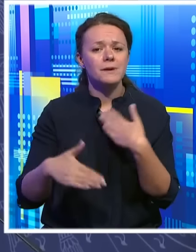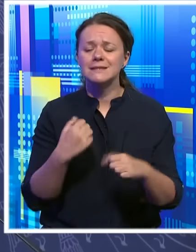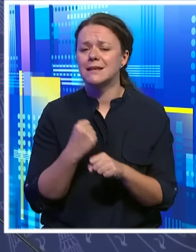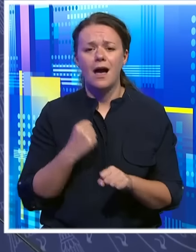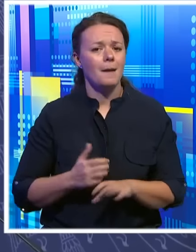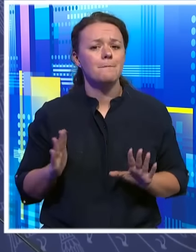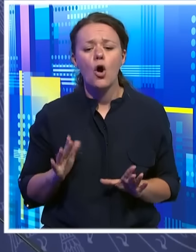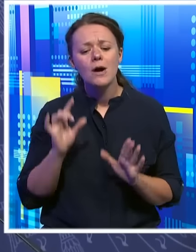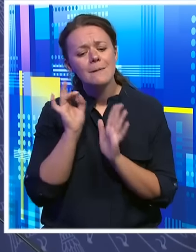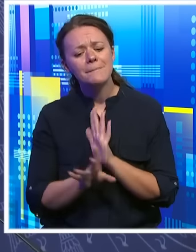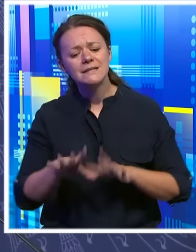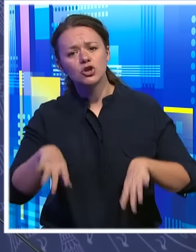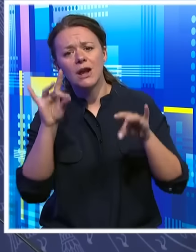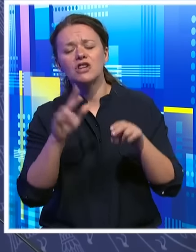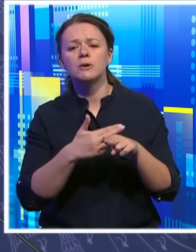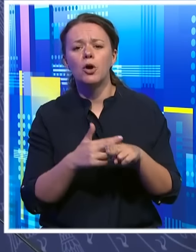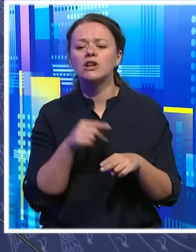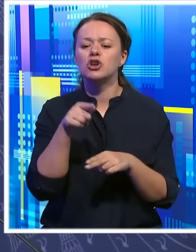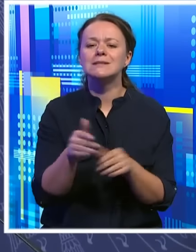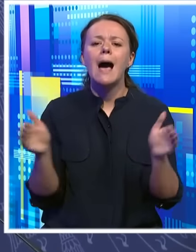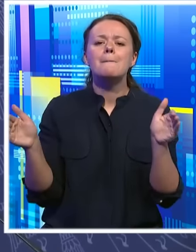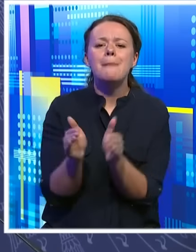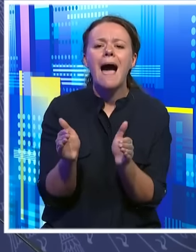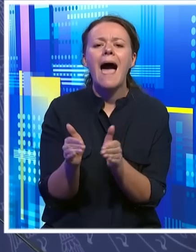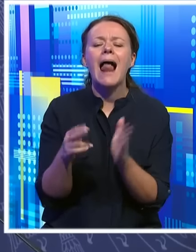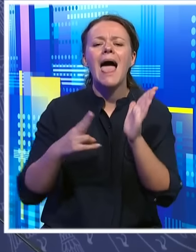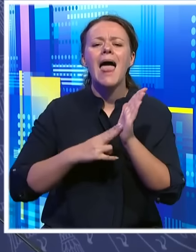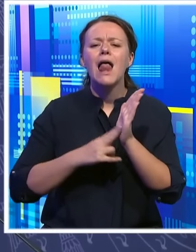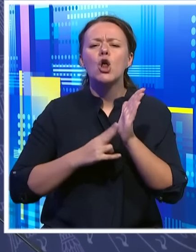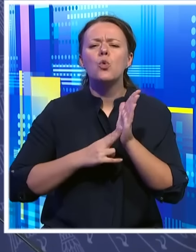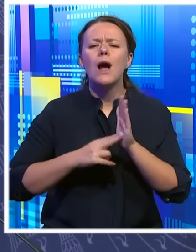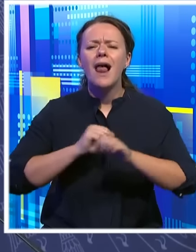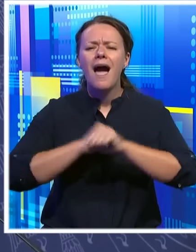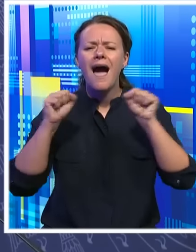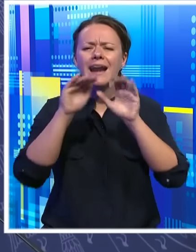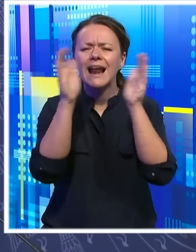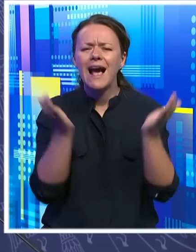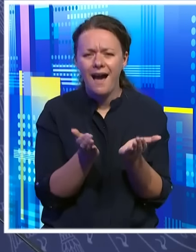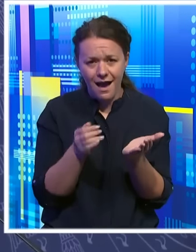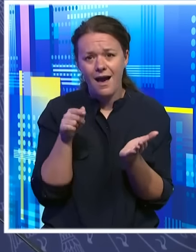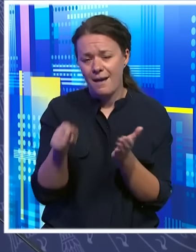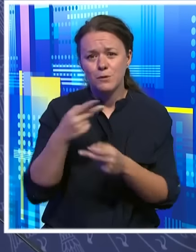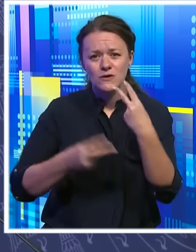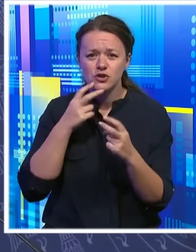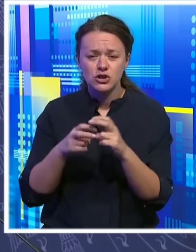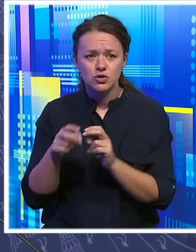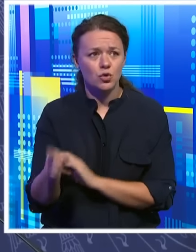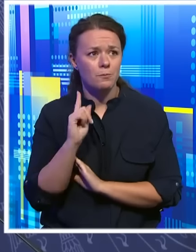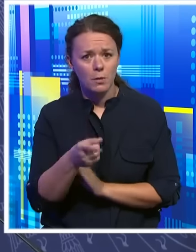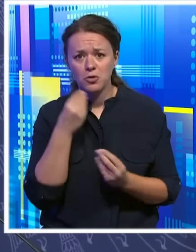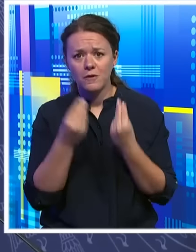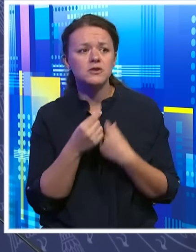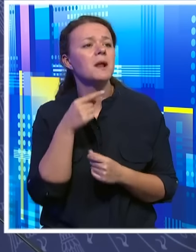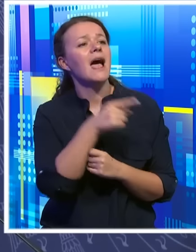brzo rešenje za male modularne nuklearke, jer želim da objasnim građanima Srbije, nas su Hrvati i Slovenci nisu